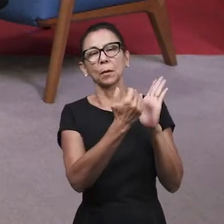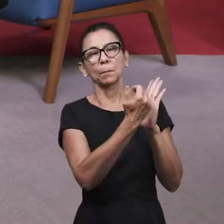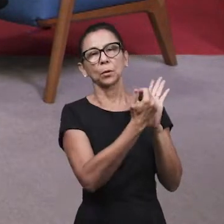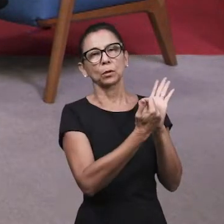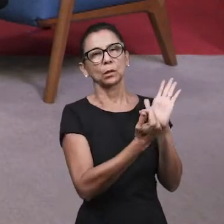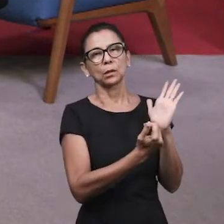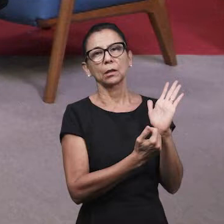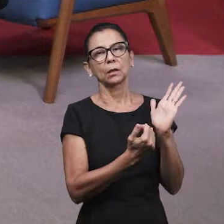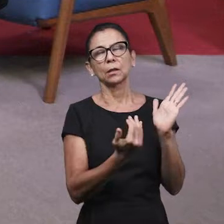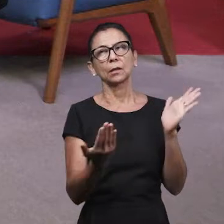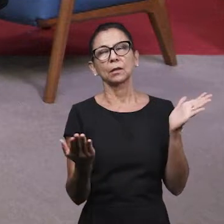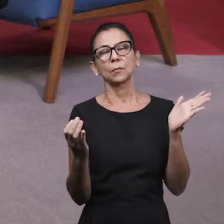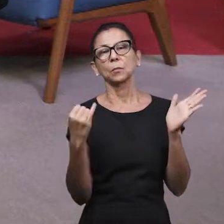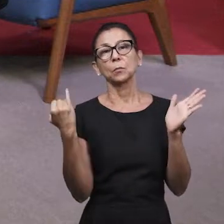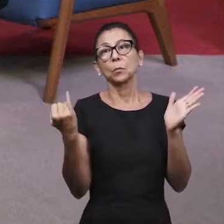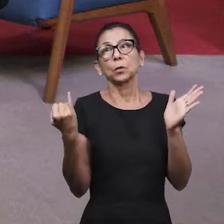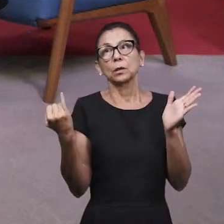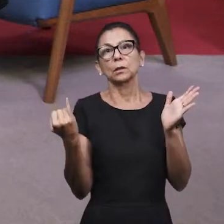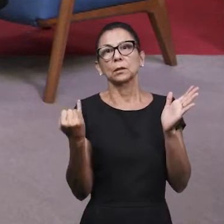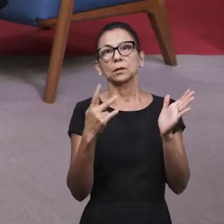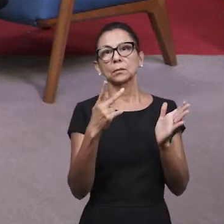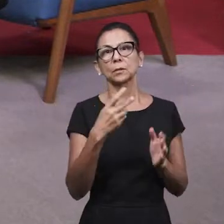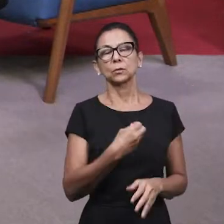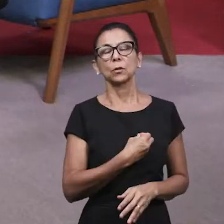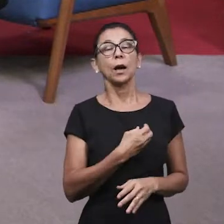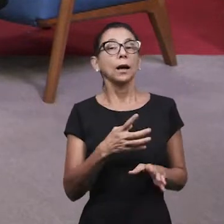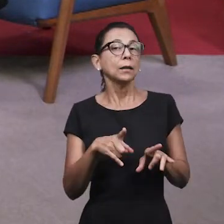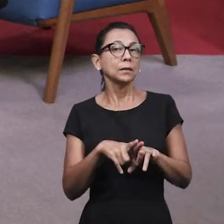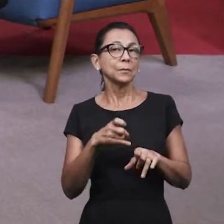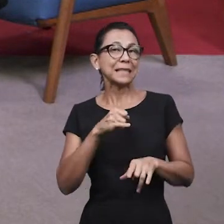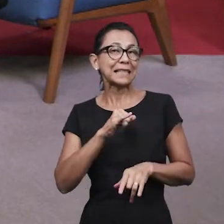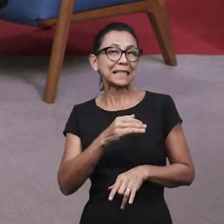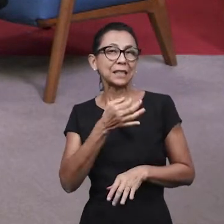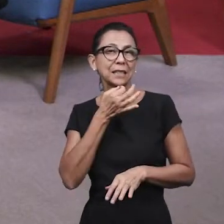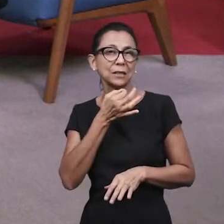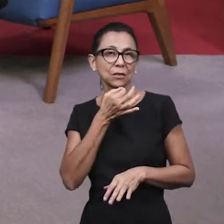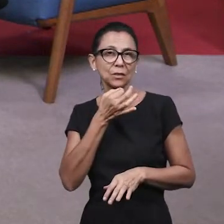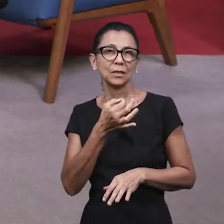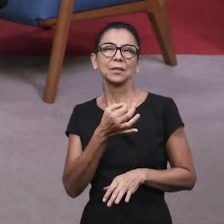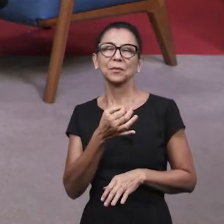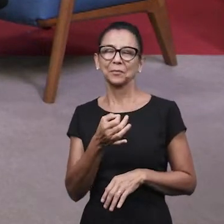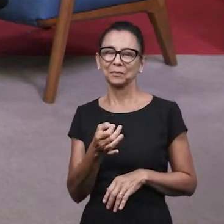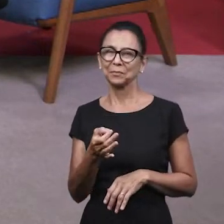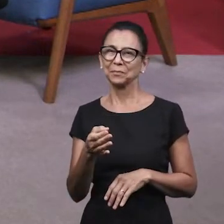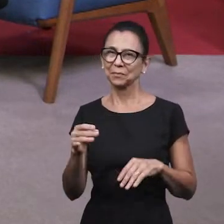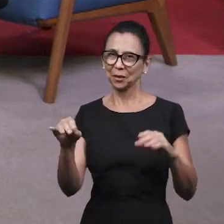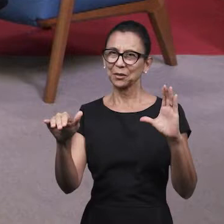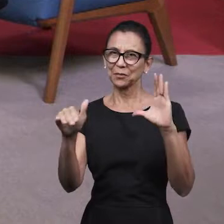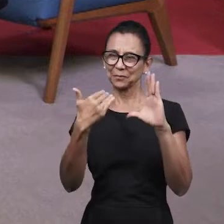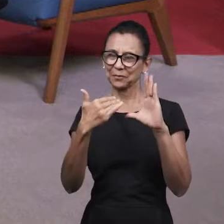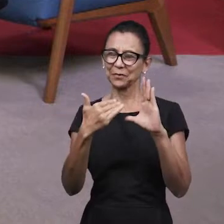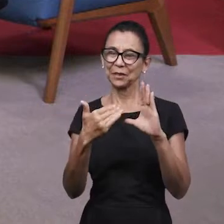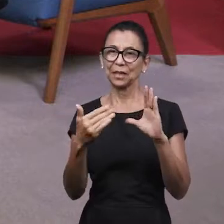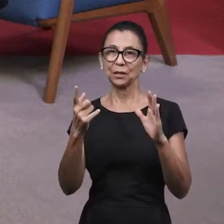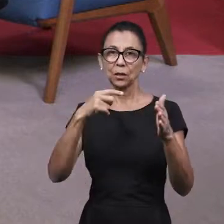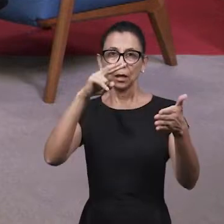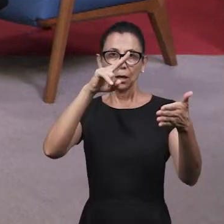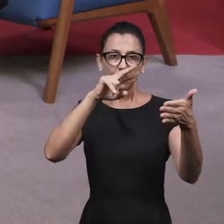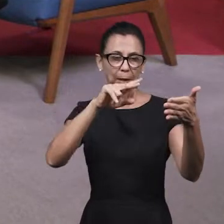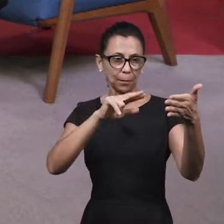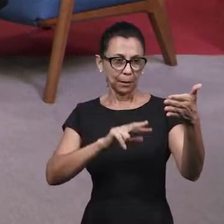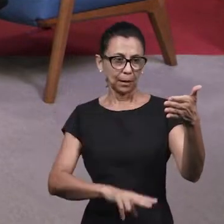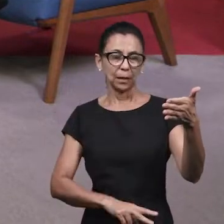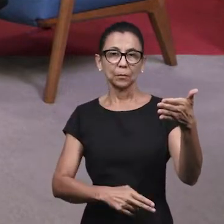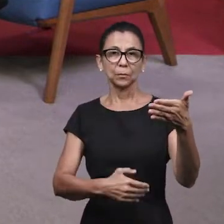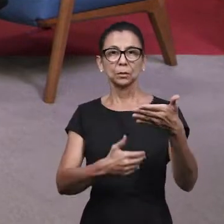de la programmation, quelle est l'importance de la programmation, même une suggestion que vous avez, vous pouvez nous envoyer. Et nous